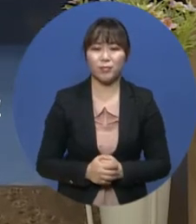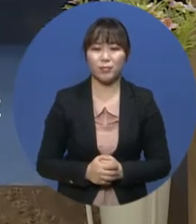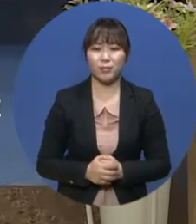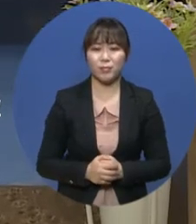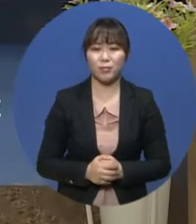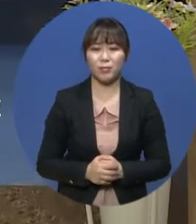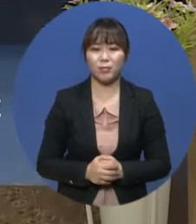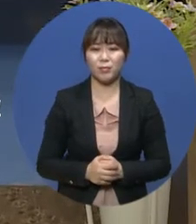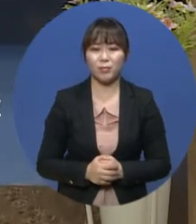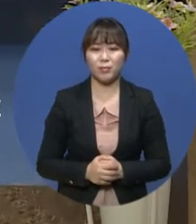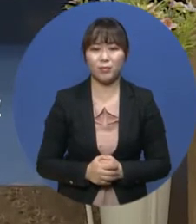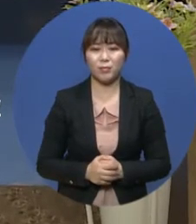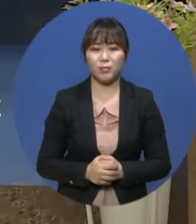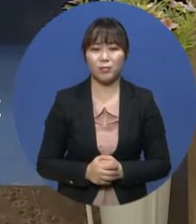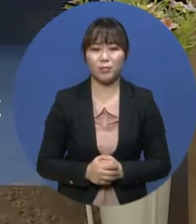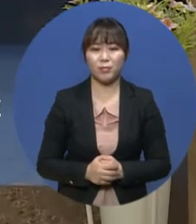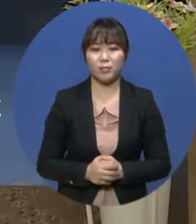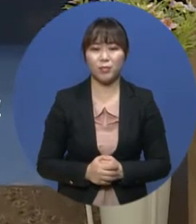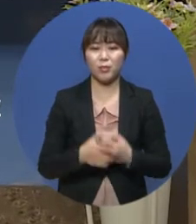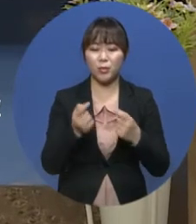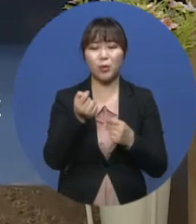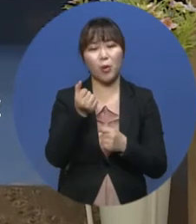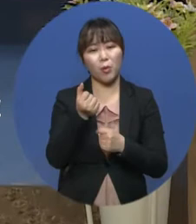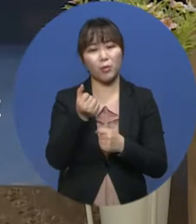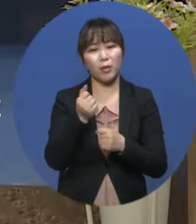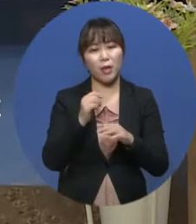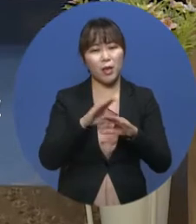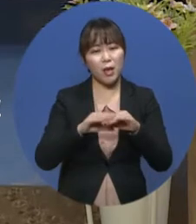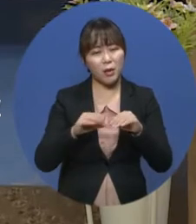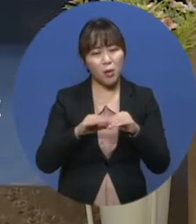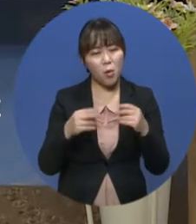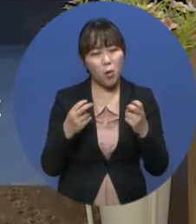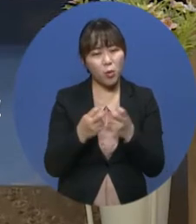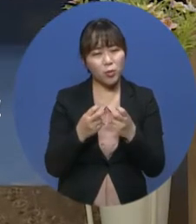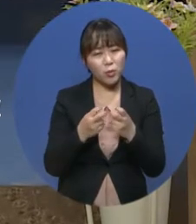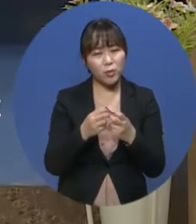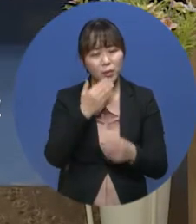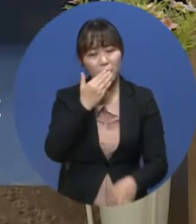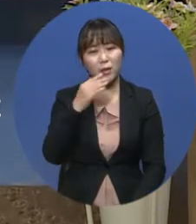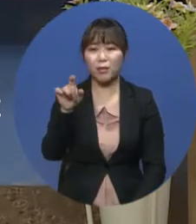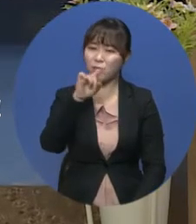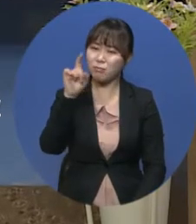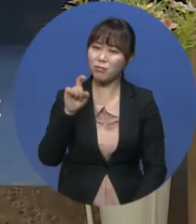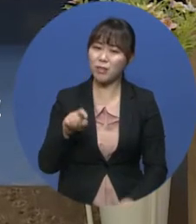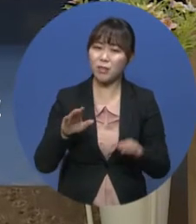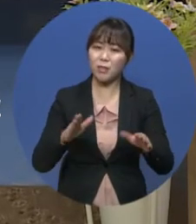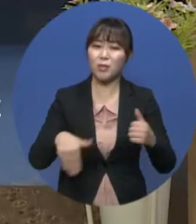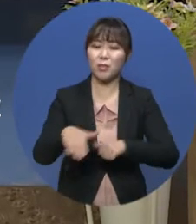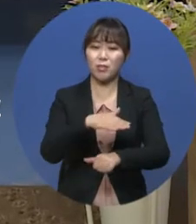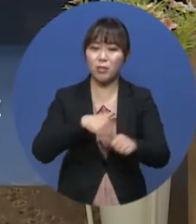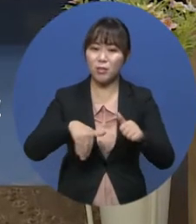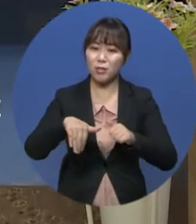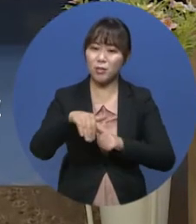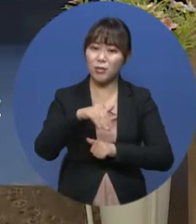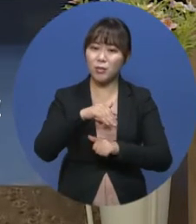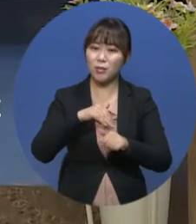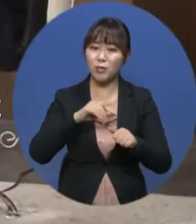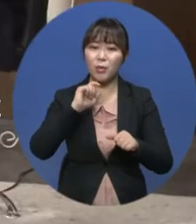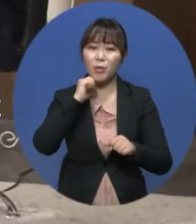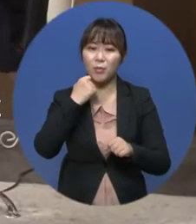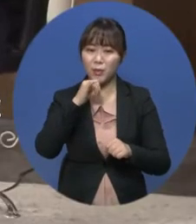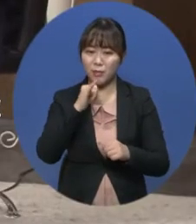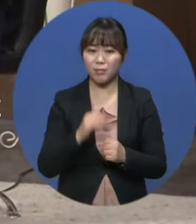네 그런 부분은 좀 어떻게 해결을 할 수가 있을까요 아직까지는 현실적으로 좀 어려